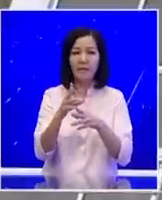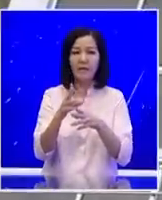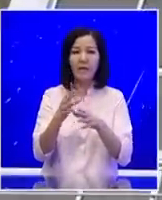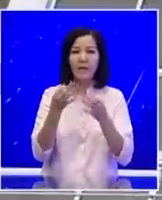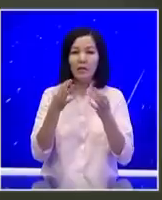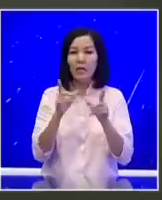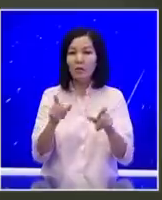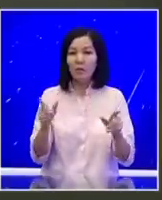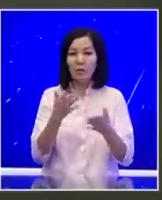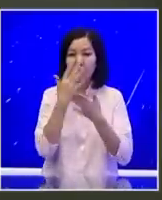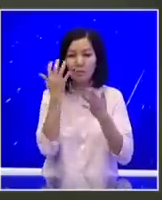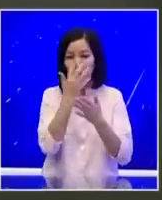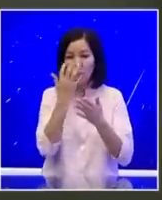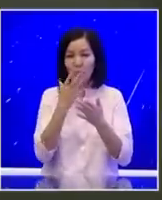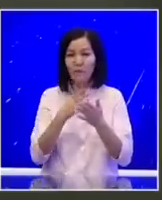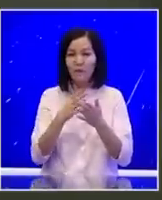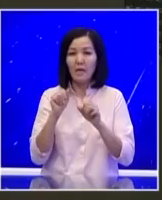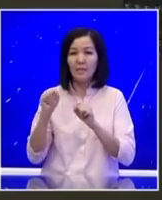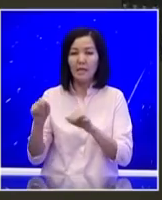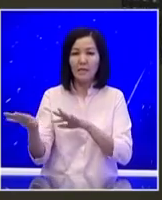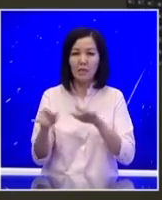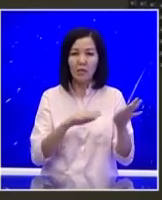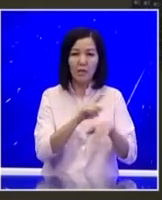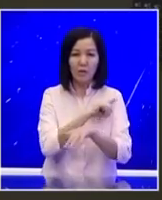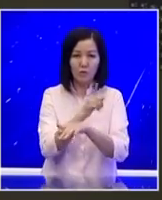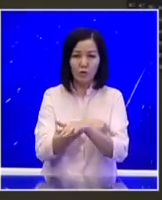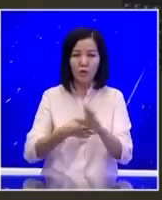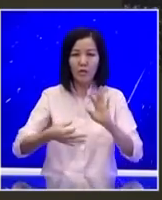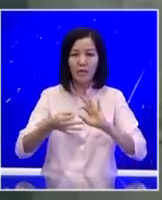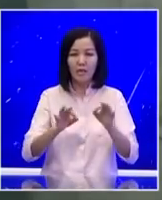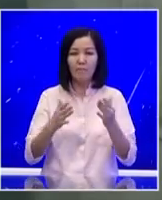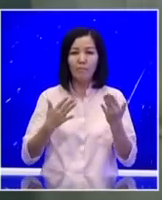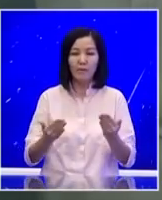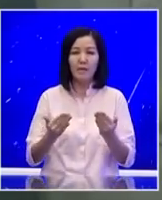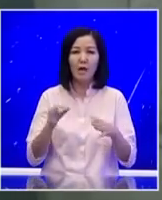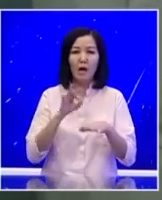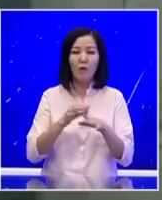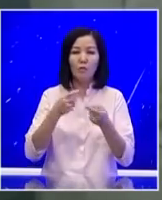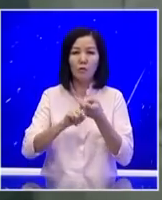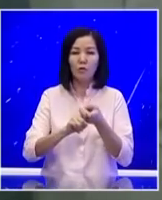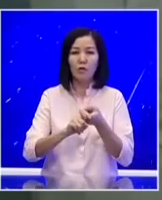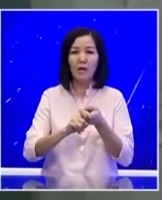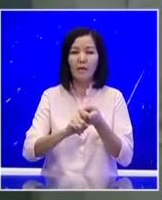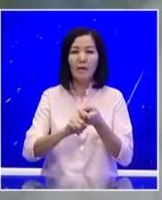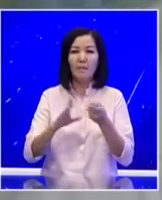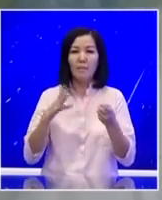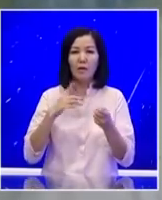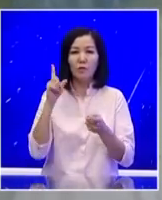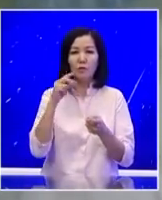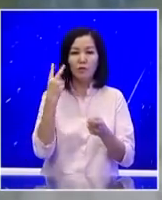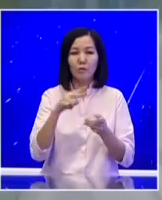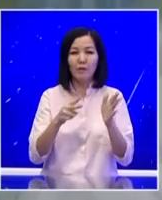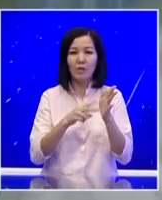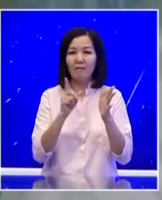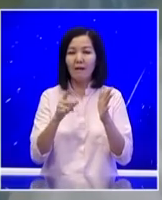адам көзге түспейді. Сақтық шаралары жан-жақтылық қарастырылған. Бүгінде ауданда дерт жұқтырғандармен қарым-қатынаста болған 127